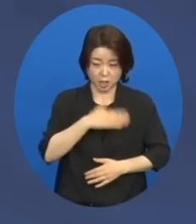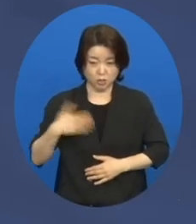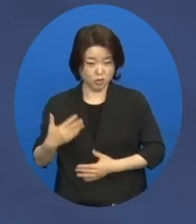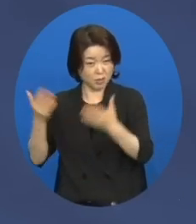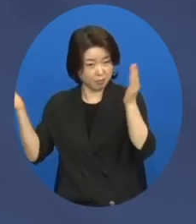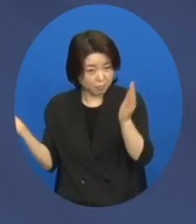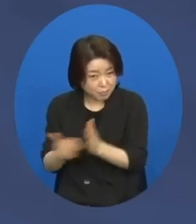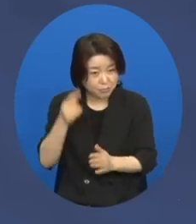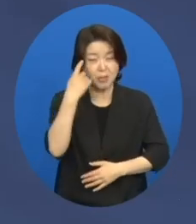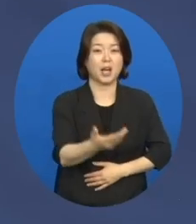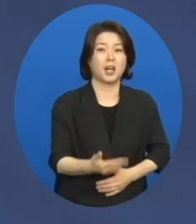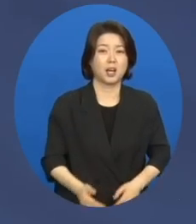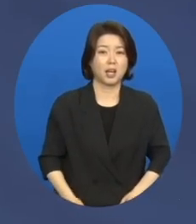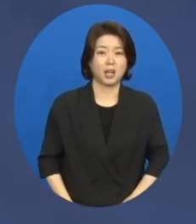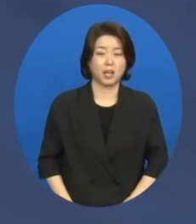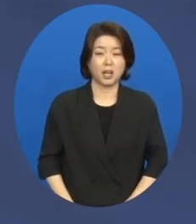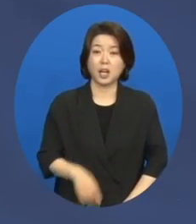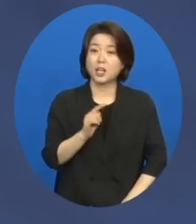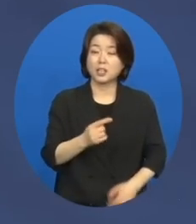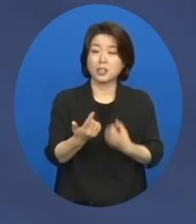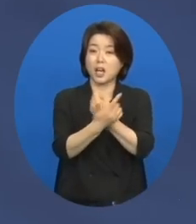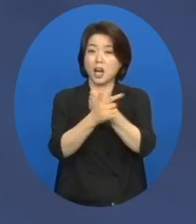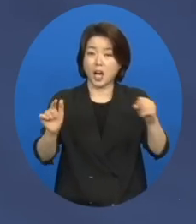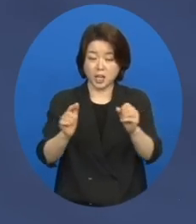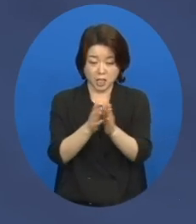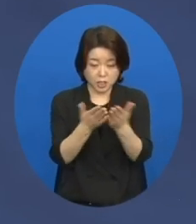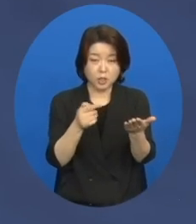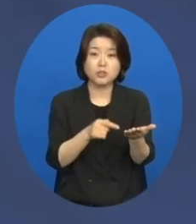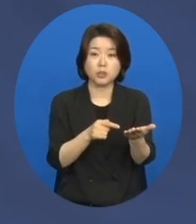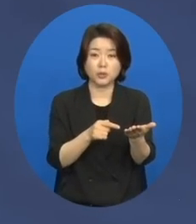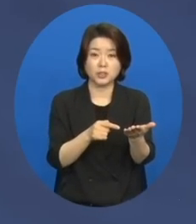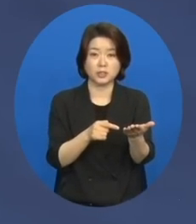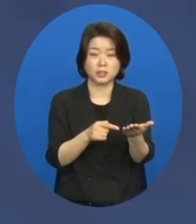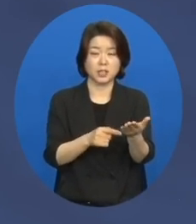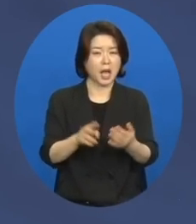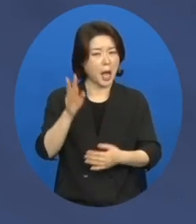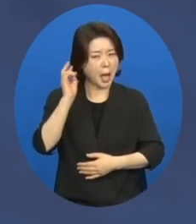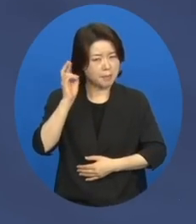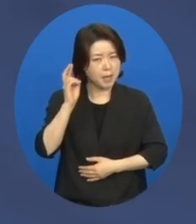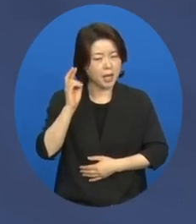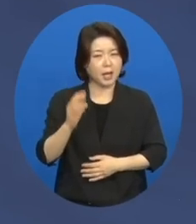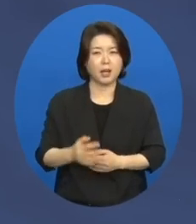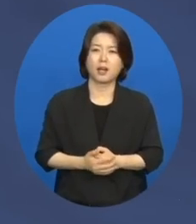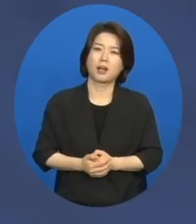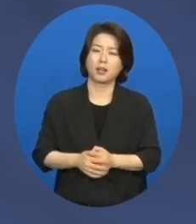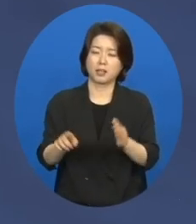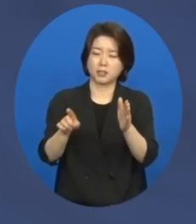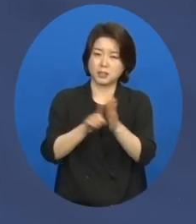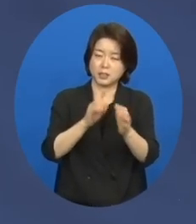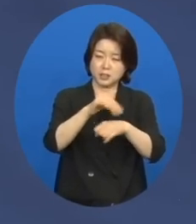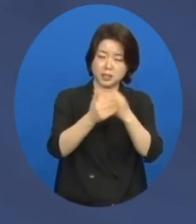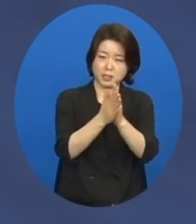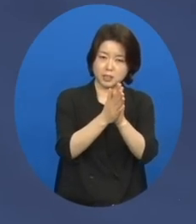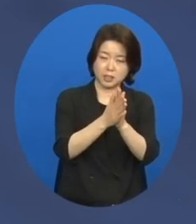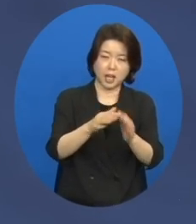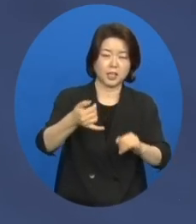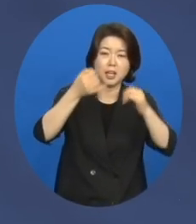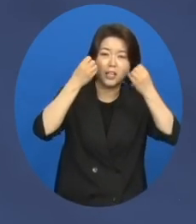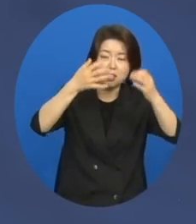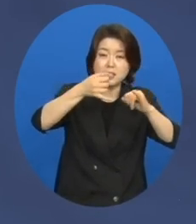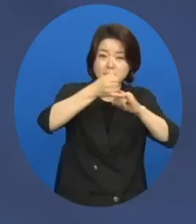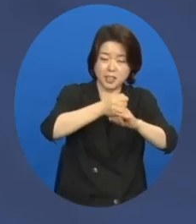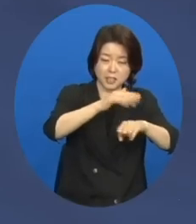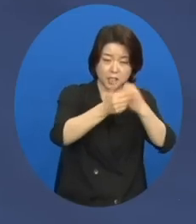마치겠느냐. 여러분 이거 갈라디아서는 아마도 이 신약 성경에 기록된 중에